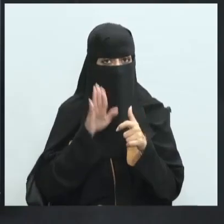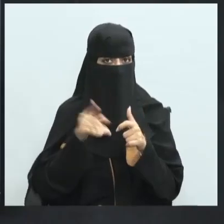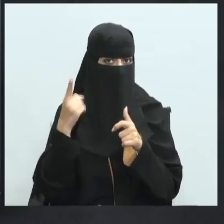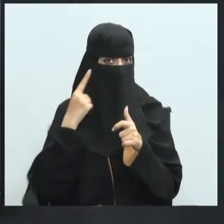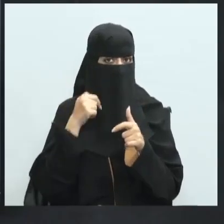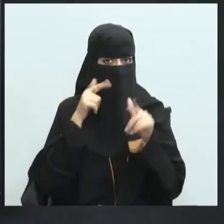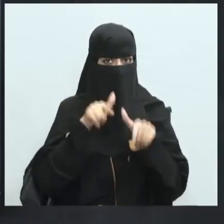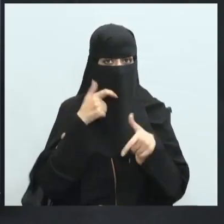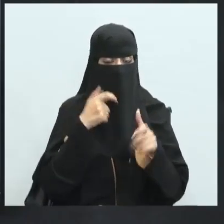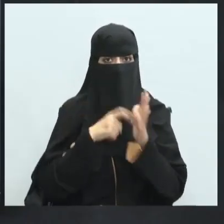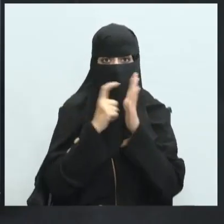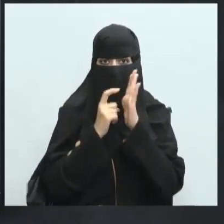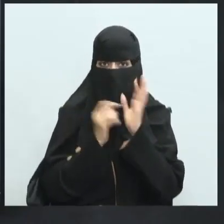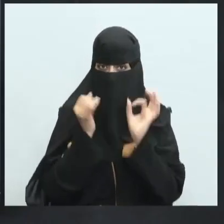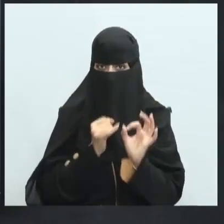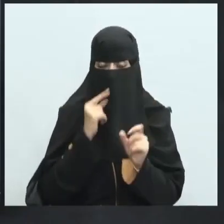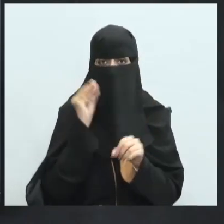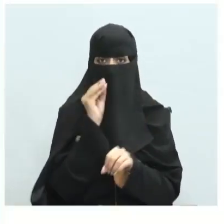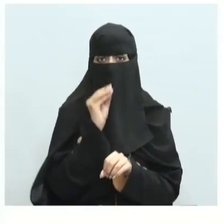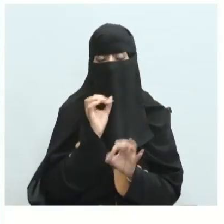لتلك الملاحظات وال